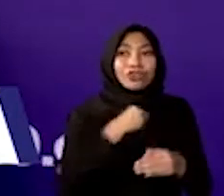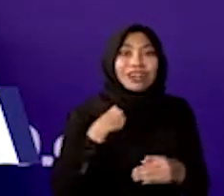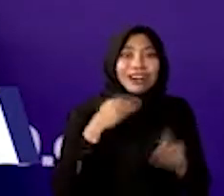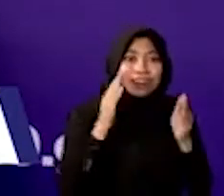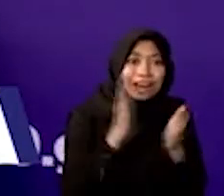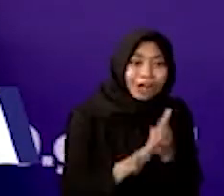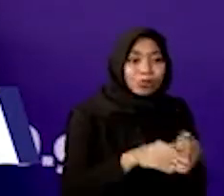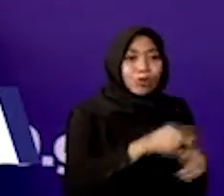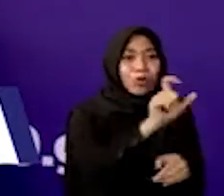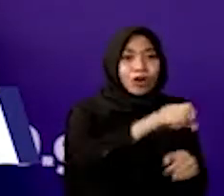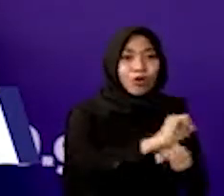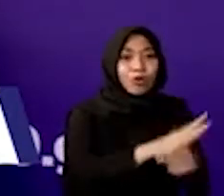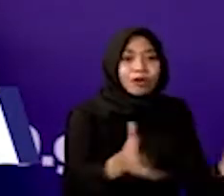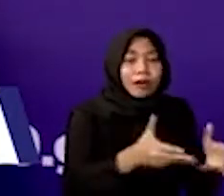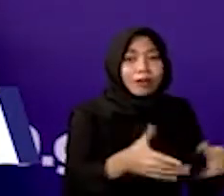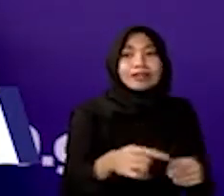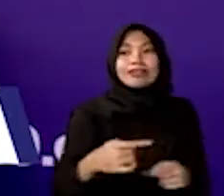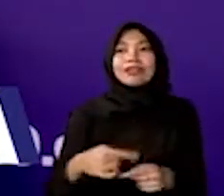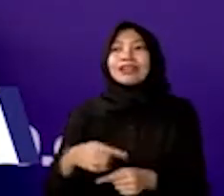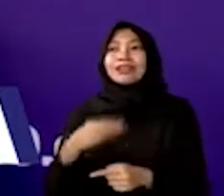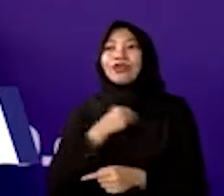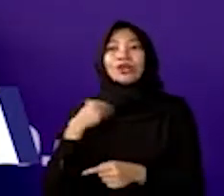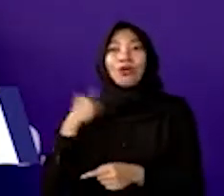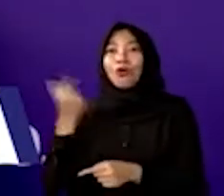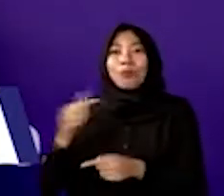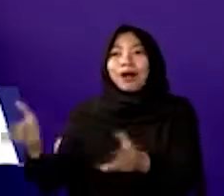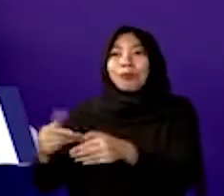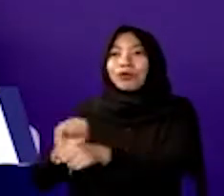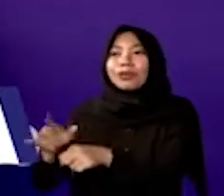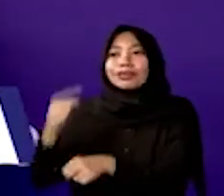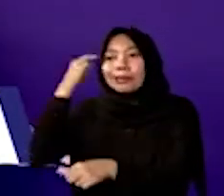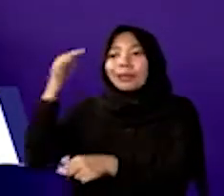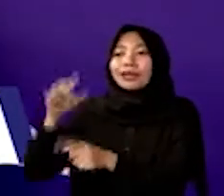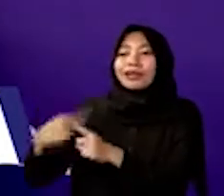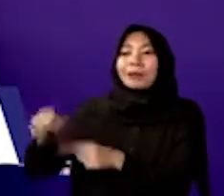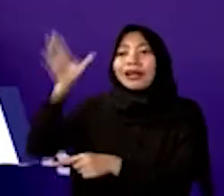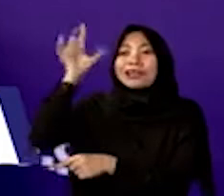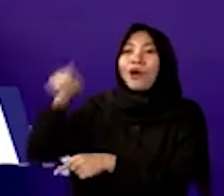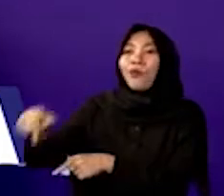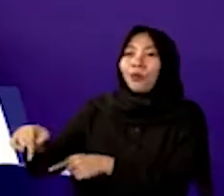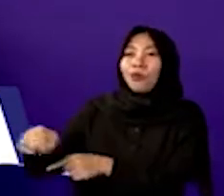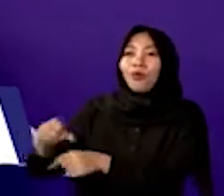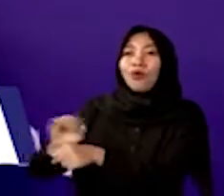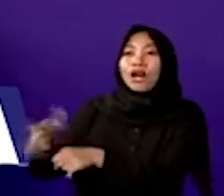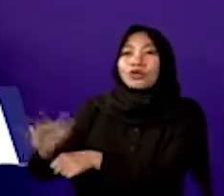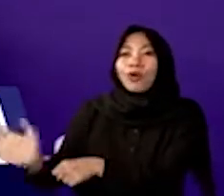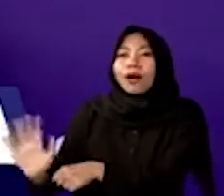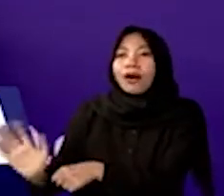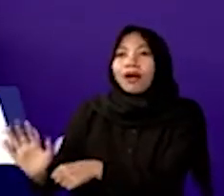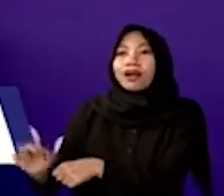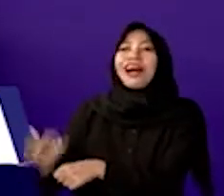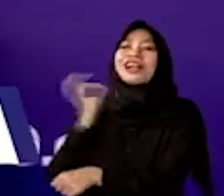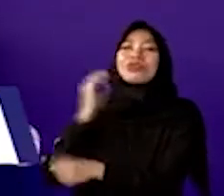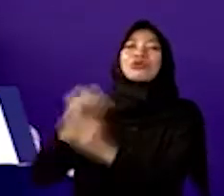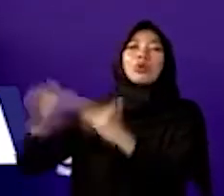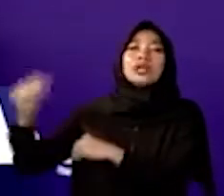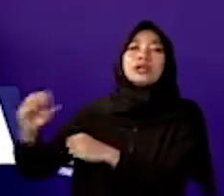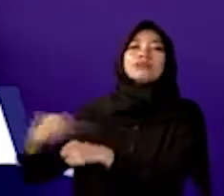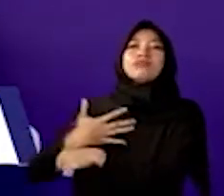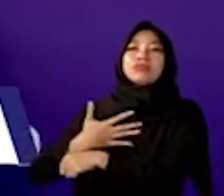tetapi bisa berakibat fatal nah oleh karenanya kita diminta patuh kepada protokol kesehatan belum